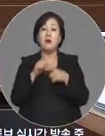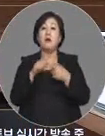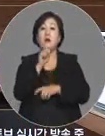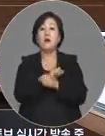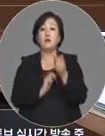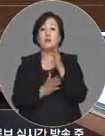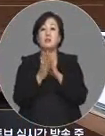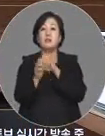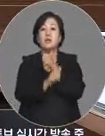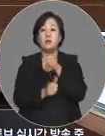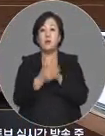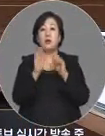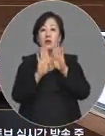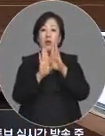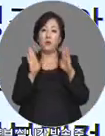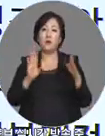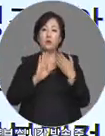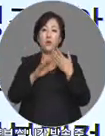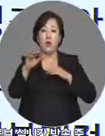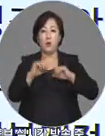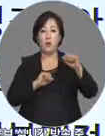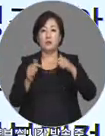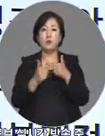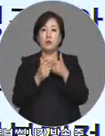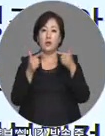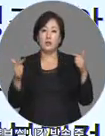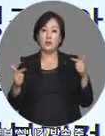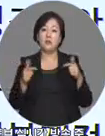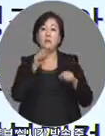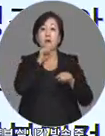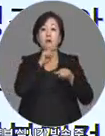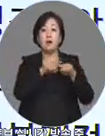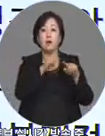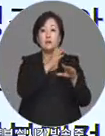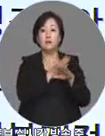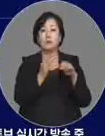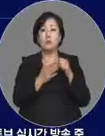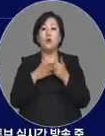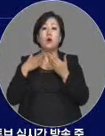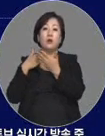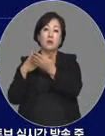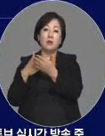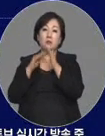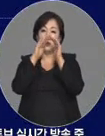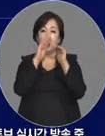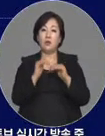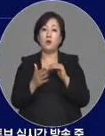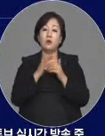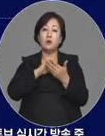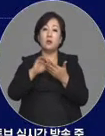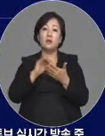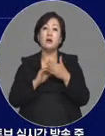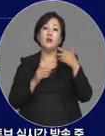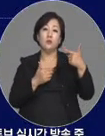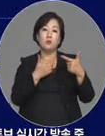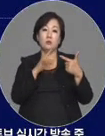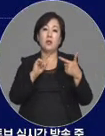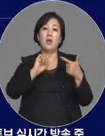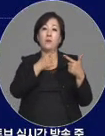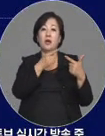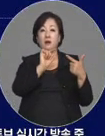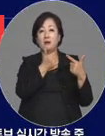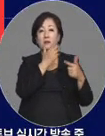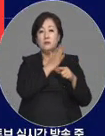광역의회 개원 이후 가장 활발한 의정활동을 펼쳤다는 점. 의원 발의 조례안 처리 건수는 6대 의회까진 100건이 채